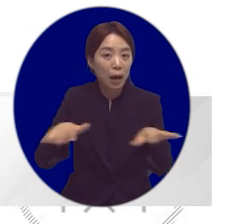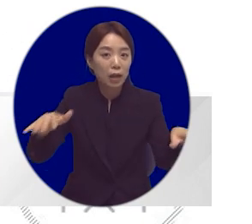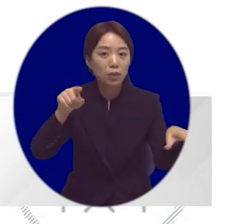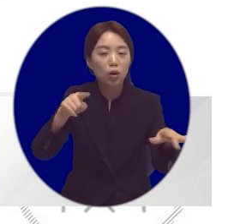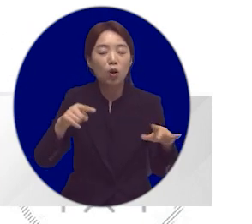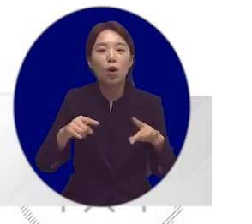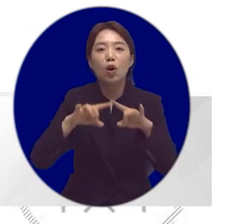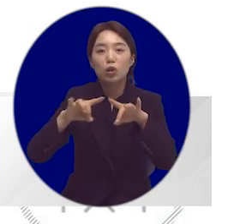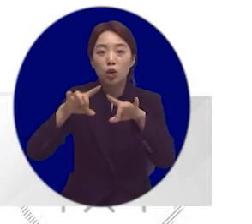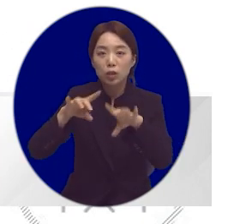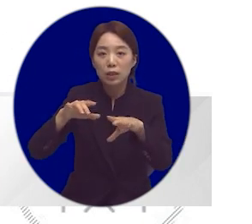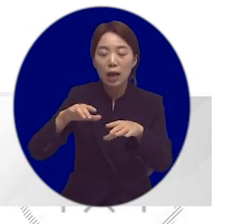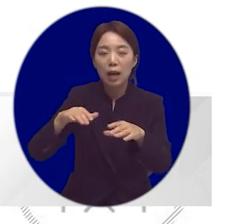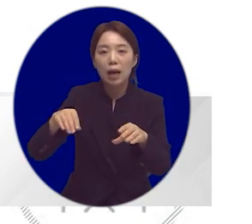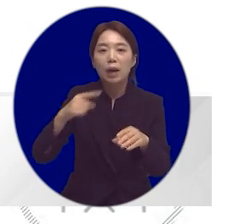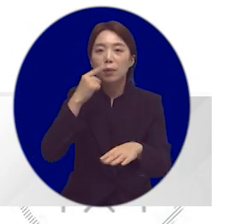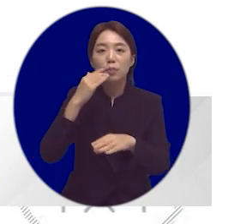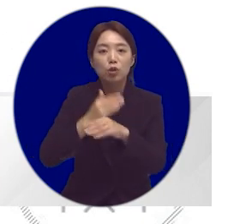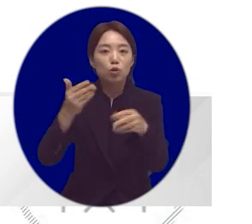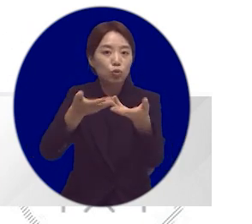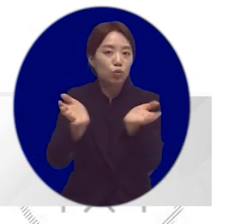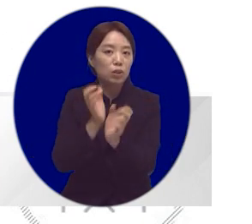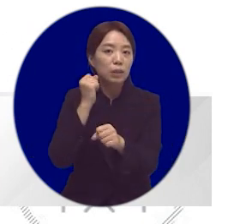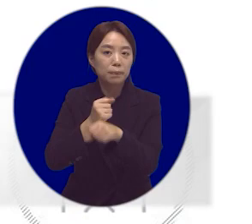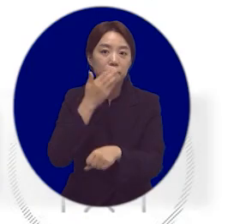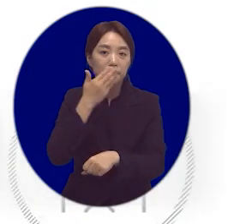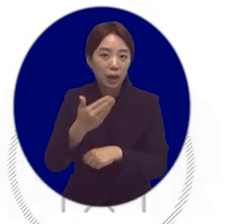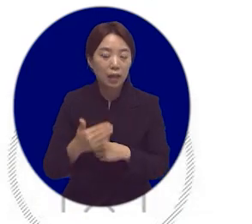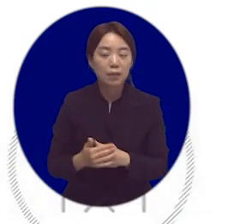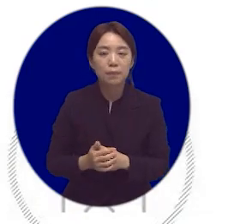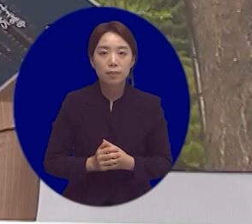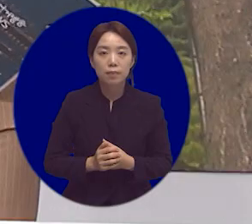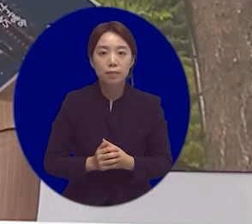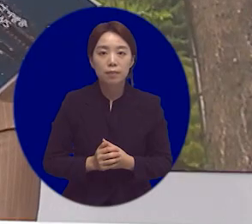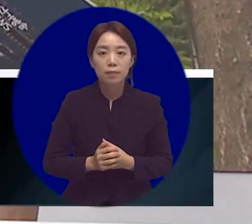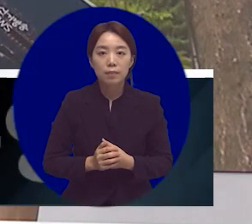속 전자민주주의를 실현할 수 있을 것이라고 전했습니다.